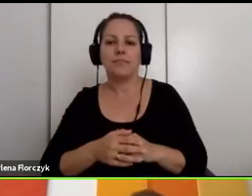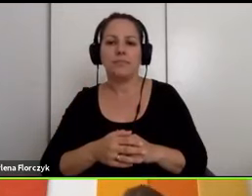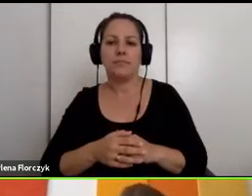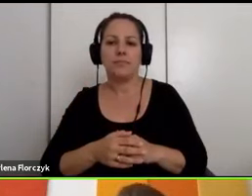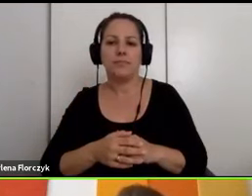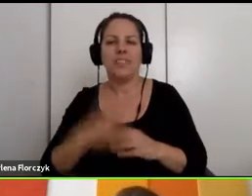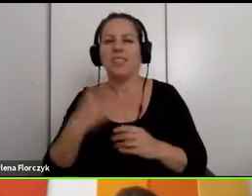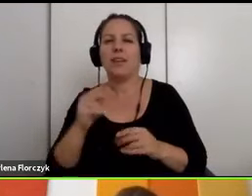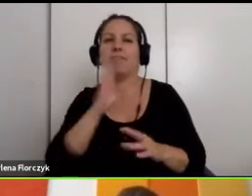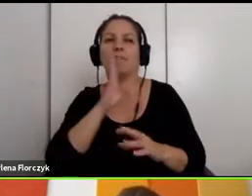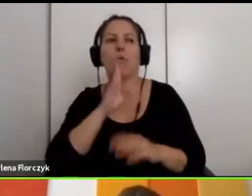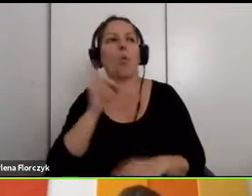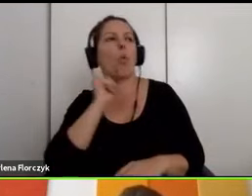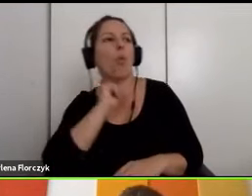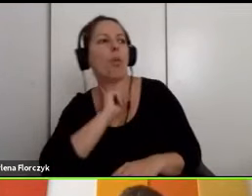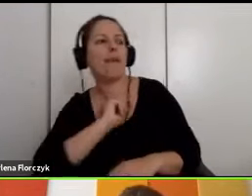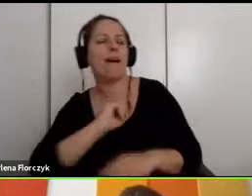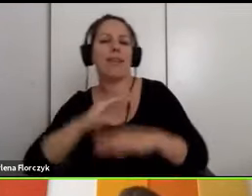udawania teatru